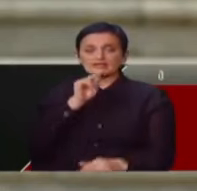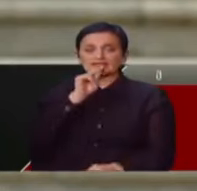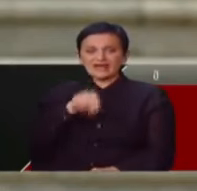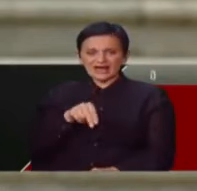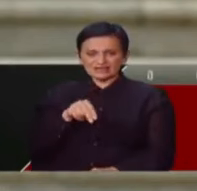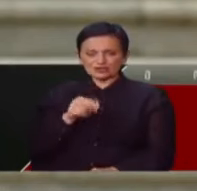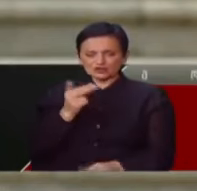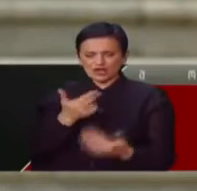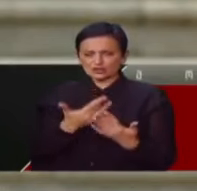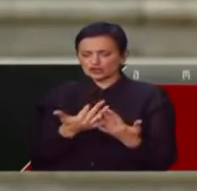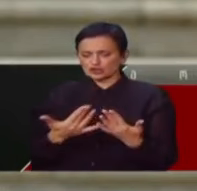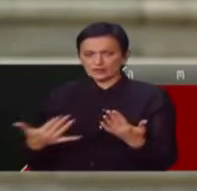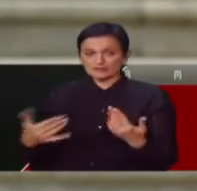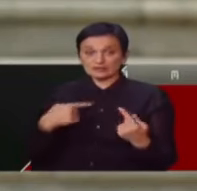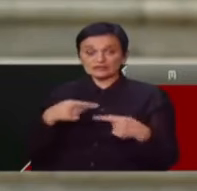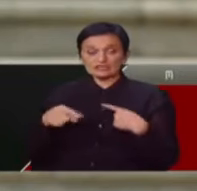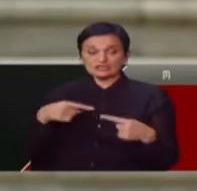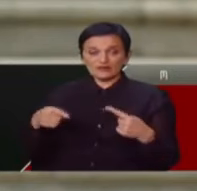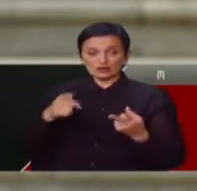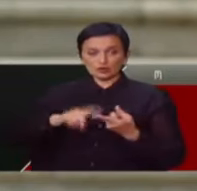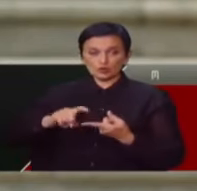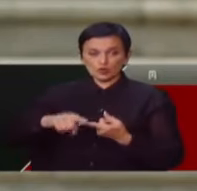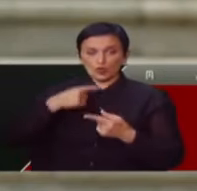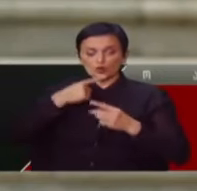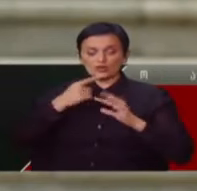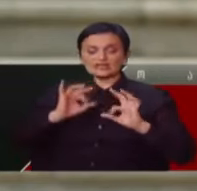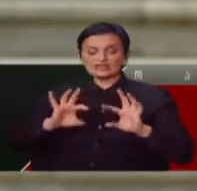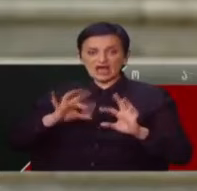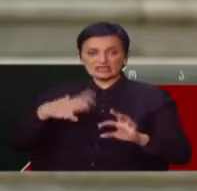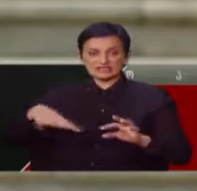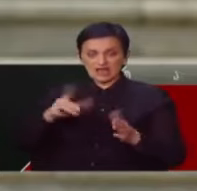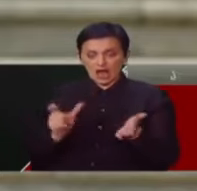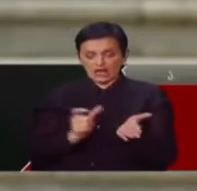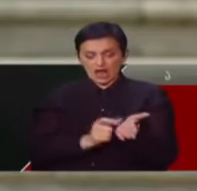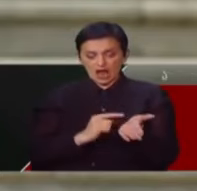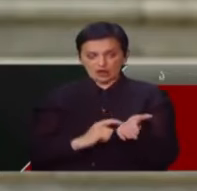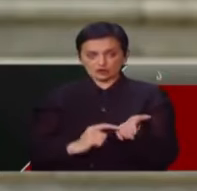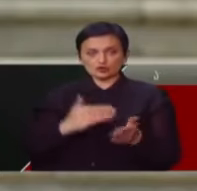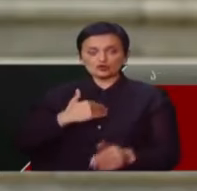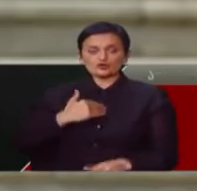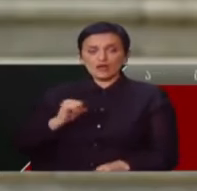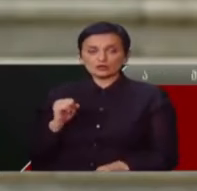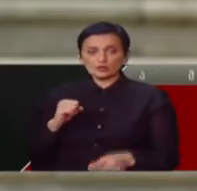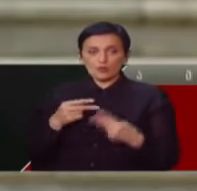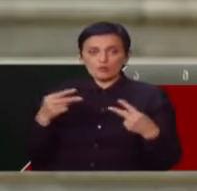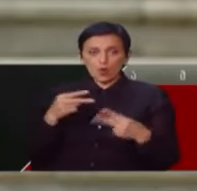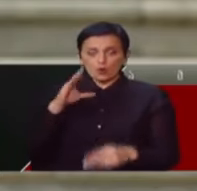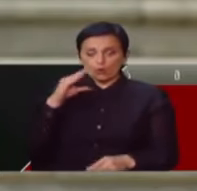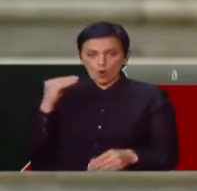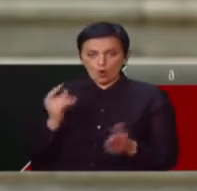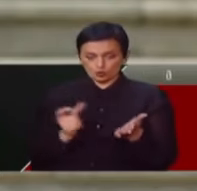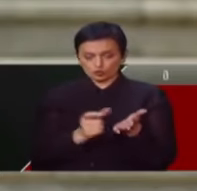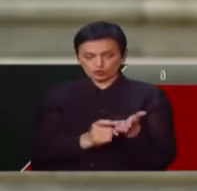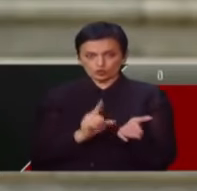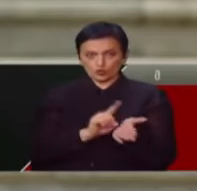დანაშაულებების და ასე შემდეგ სხვადასხვა კონტექსში ნახსენებია საქართველო და ჩვენი მეგობარი და პარტნიორი მოლდოვა,